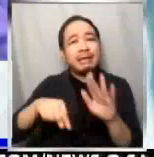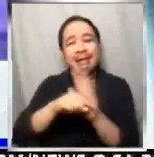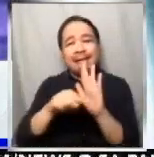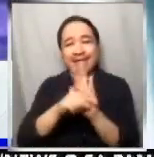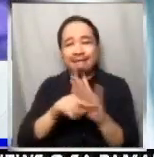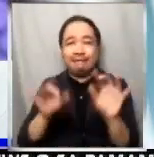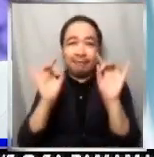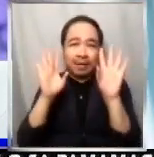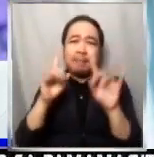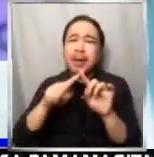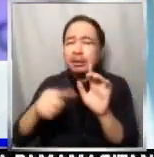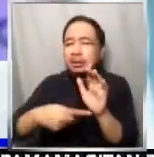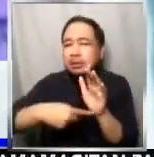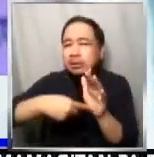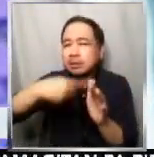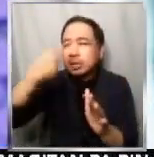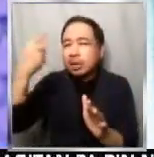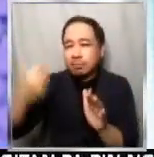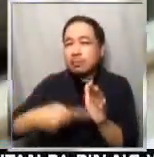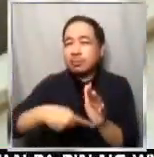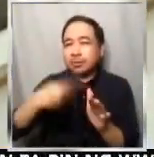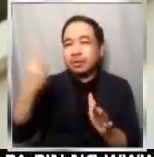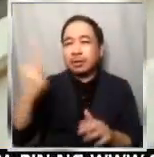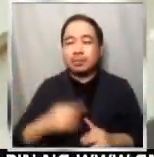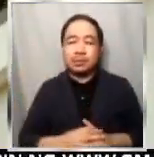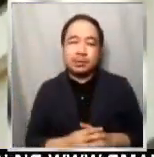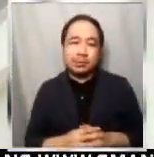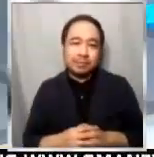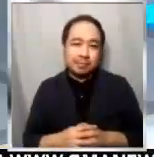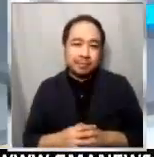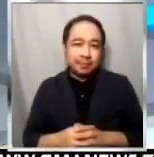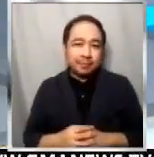lang. Lee Alvis, Nakatutok, 24 Oras.